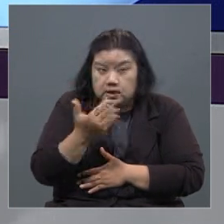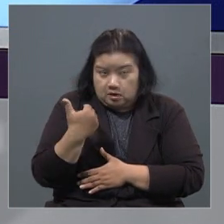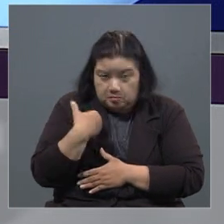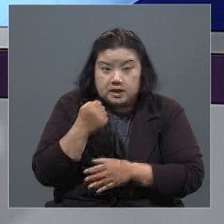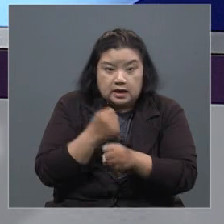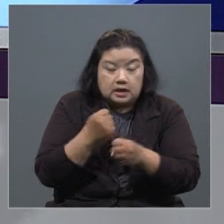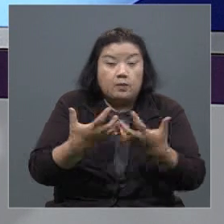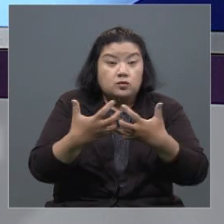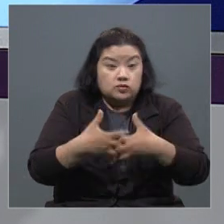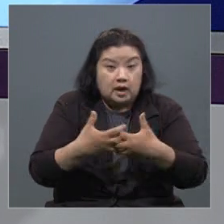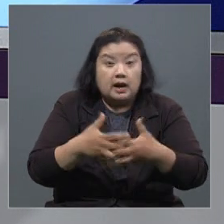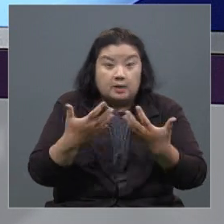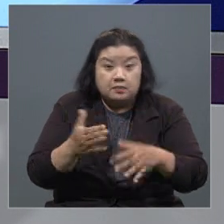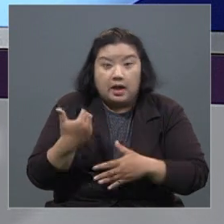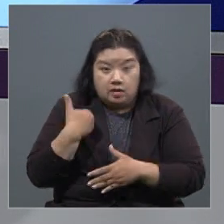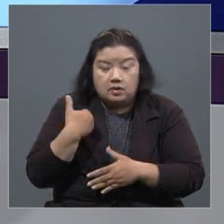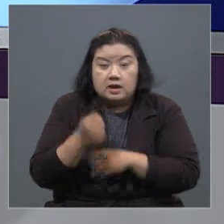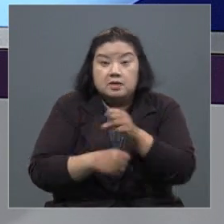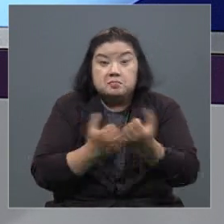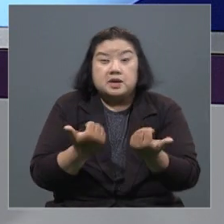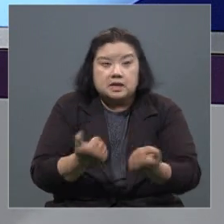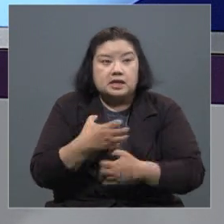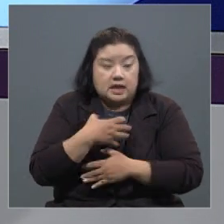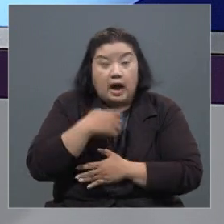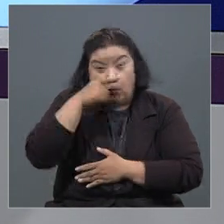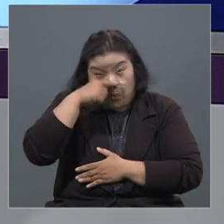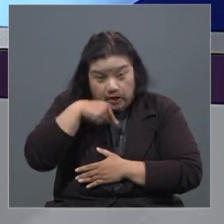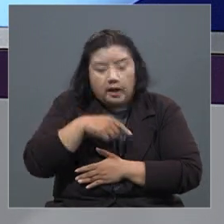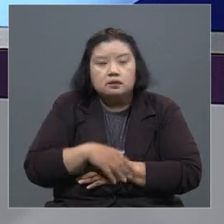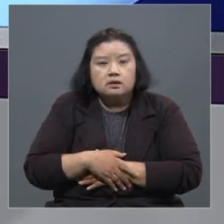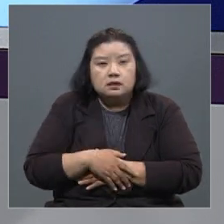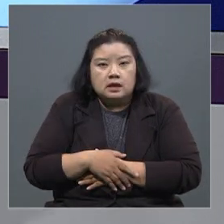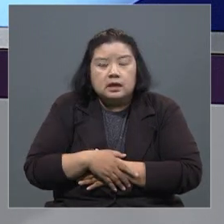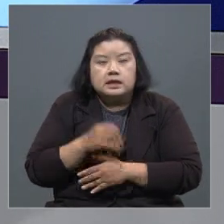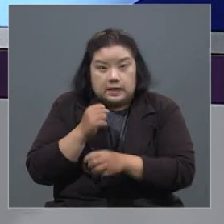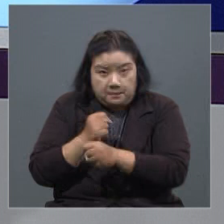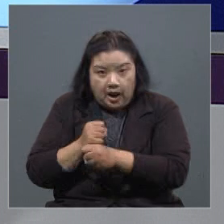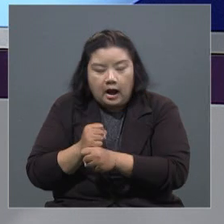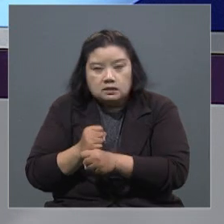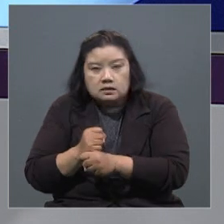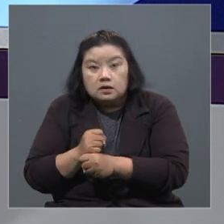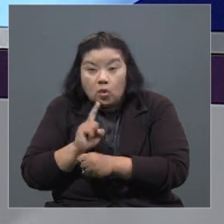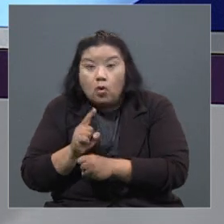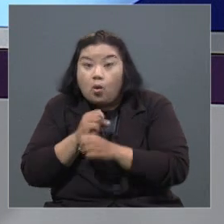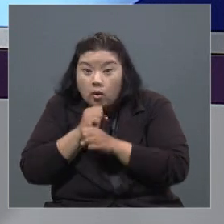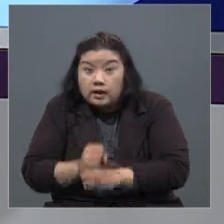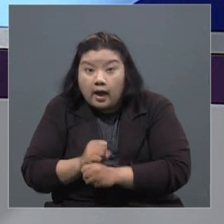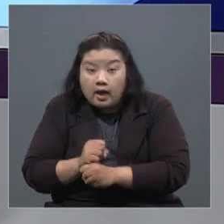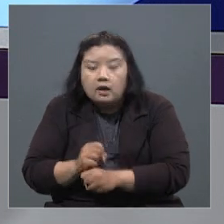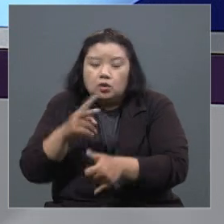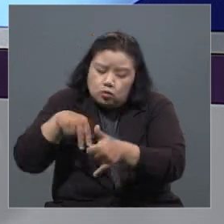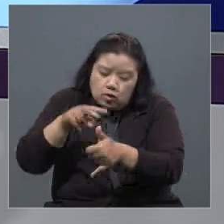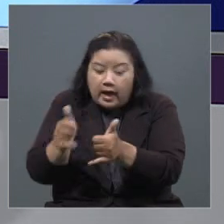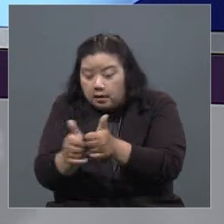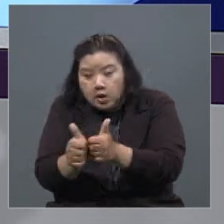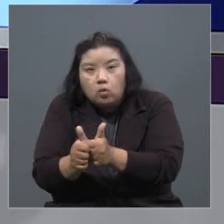งงานแล้วนะครับปีนี้มีแนวโน้มว่าจะรับคนไทยไปทำงานดูแลผู้สูงอายุเพิ่มขึ้นด้วยถือว่าเป็นกลุ่มงานที่ค